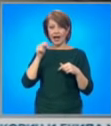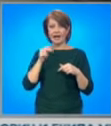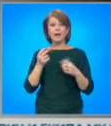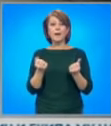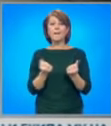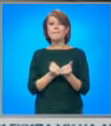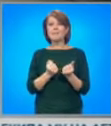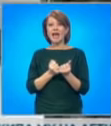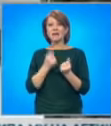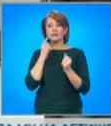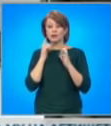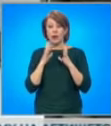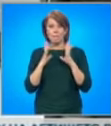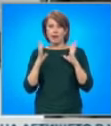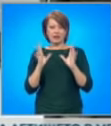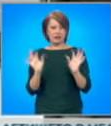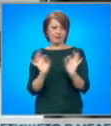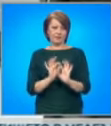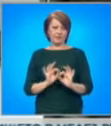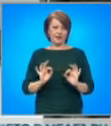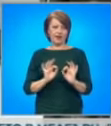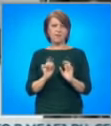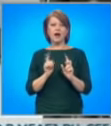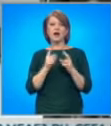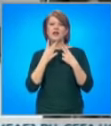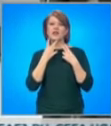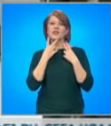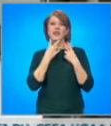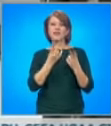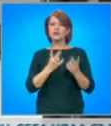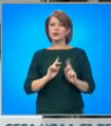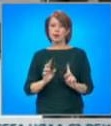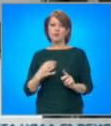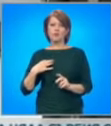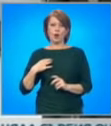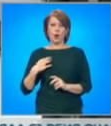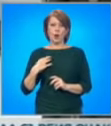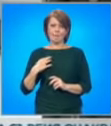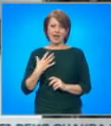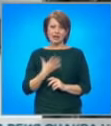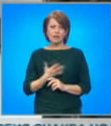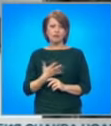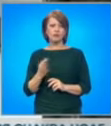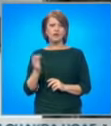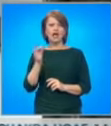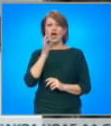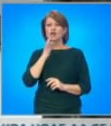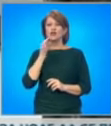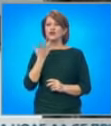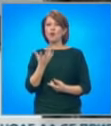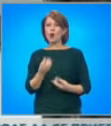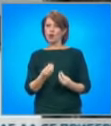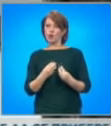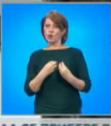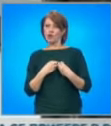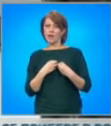място за паника няма. Не виждам нищо така опасно, нищо, което да подсказва